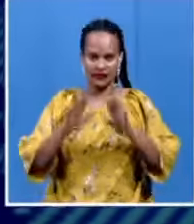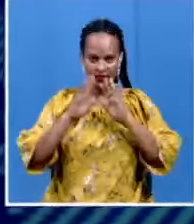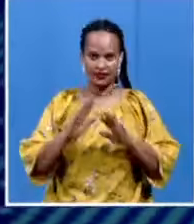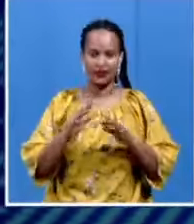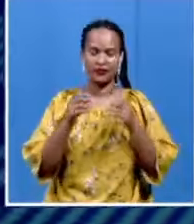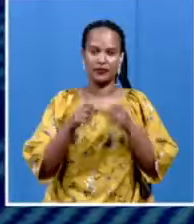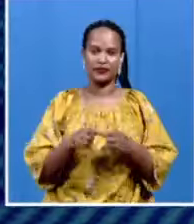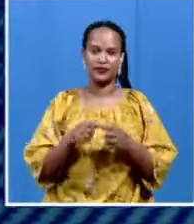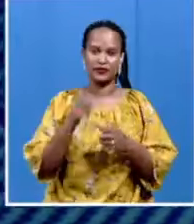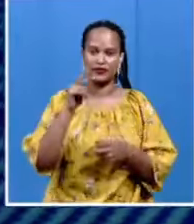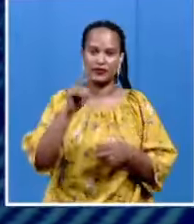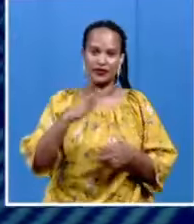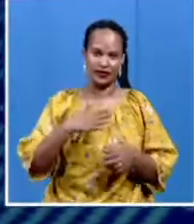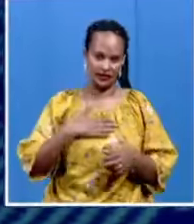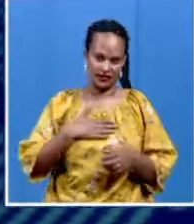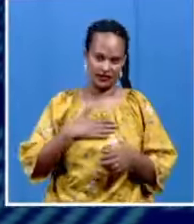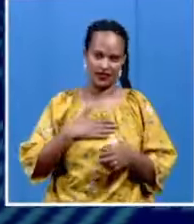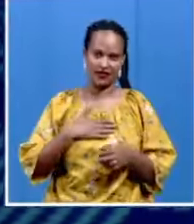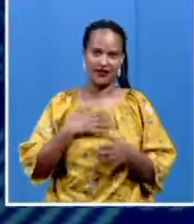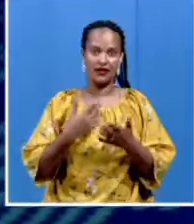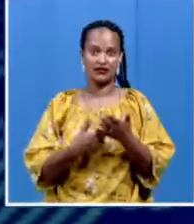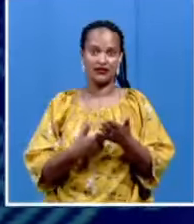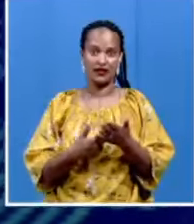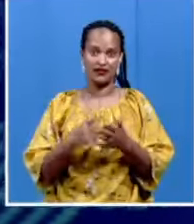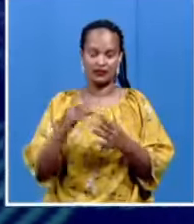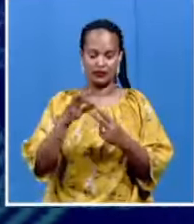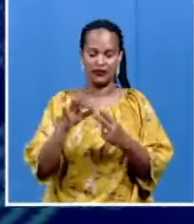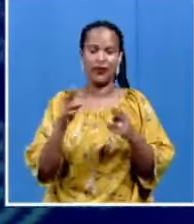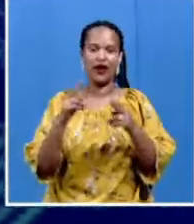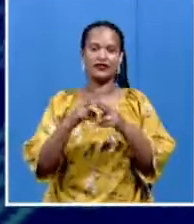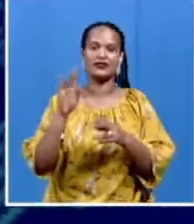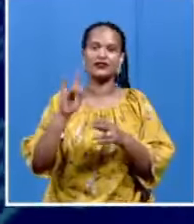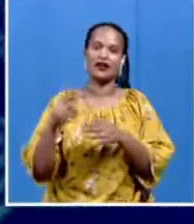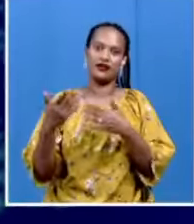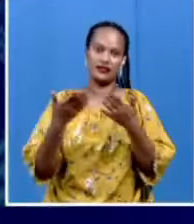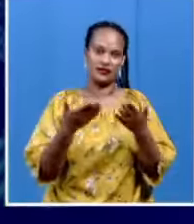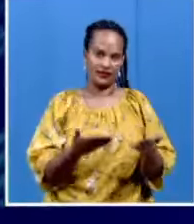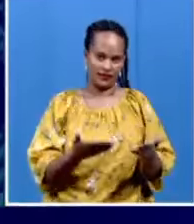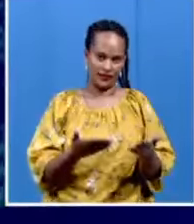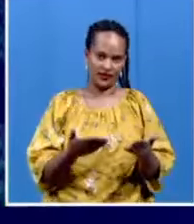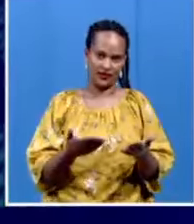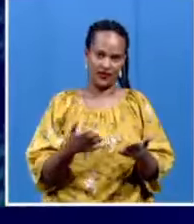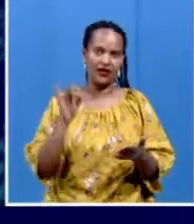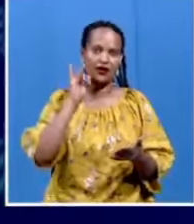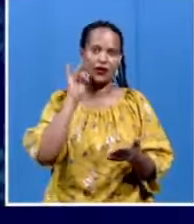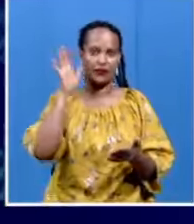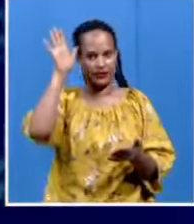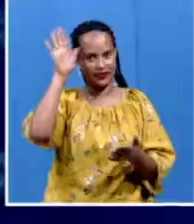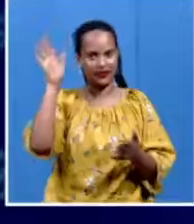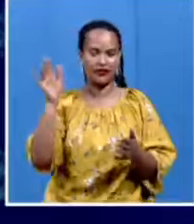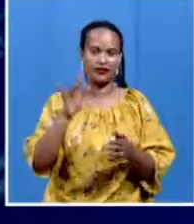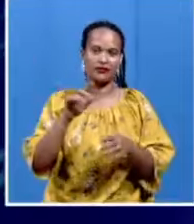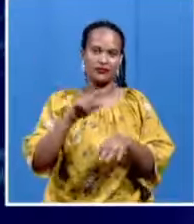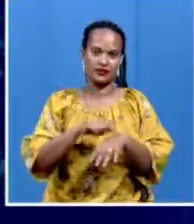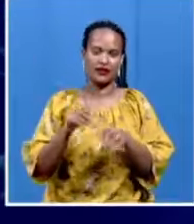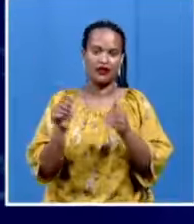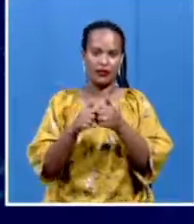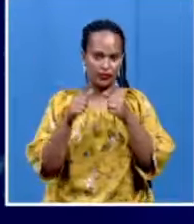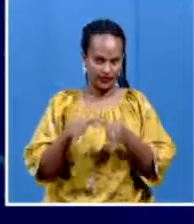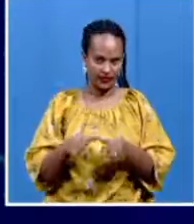ጥዕና ሃበለይ ከመይ ፀኒሕኩም ዝኸበርኩም ተመልከትና ንሰዓት ዝመረፅናዮም ሓፀርቲ ዜናታት ናባኹም ክነብል ኢና ልዋም ገብረ ኪዳን ምስ ዜና ንሰዓት